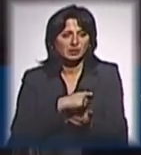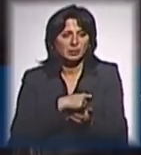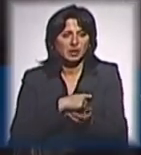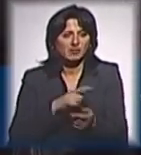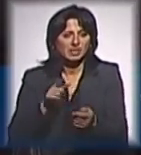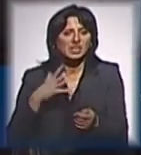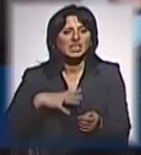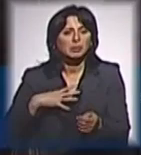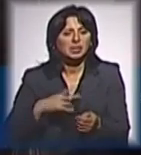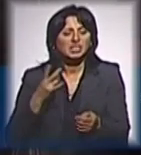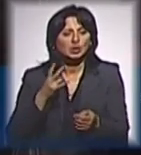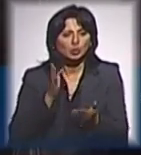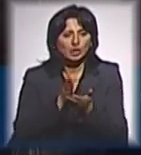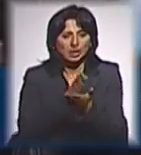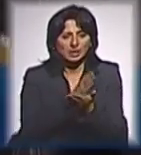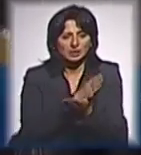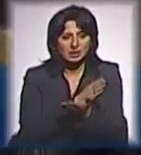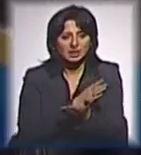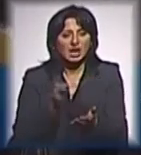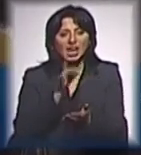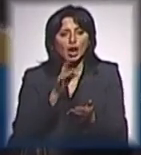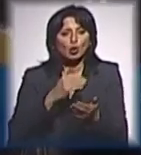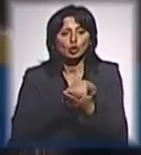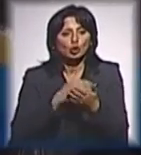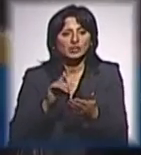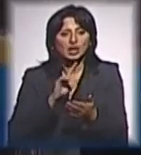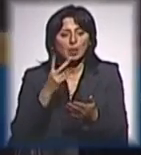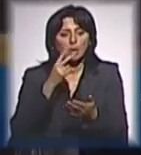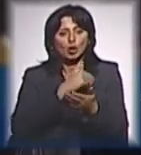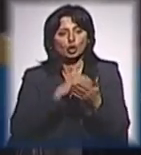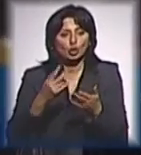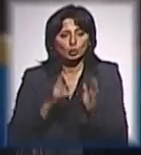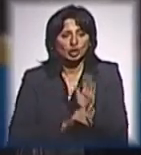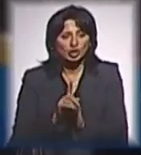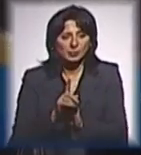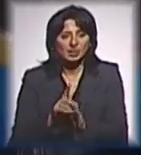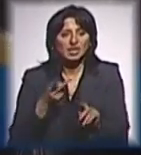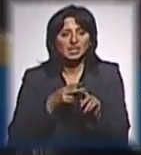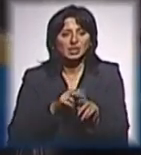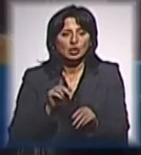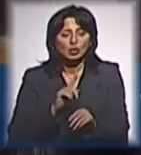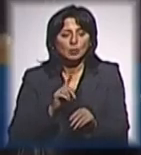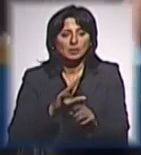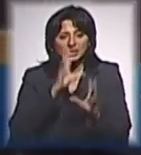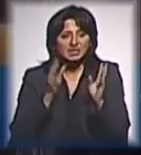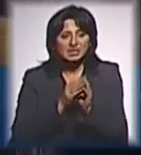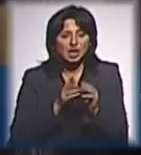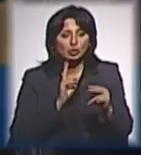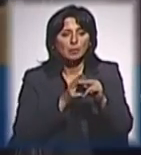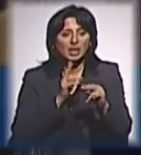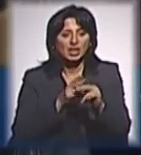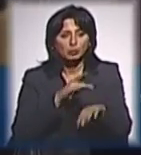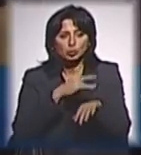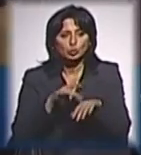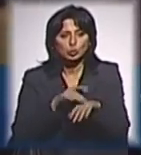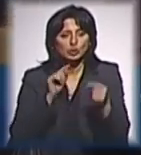პარლამენტმა. ის რომ თბილისი უნდა დაექსაქსათ, ის რომ რეგიონულ დონეზე რაღაც მეორე დონე უნდა შეექმნათ, ის რომ საერთოდ ბერკეტებს